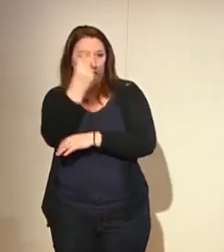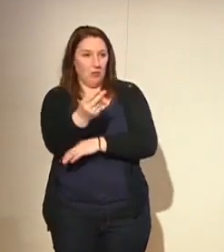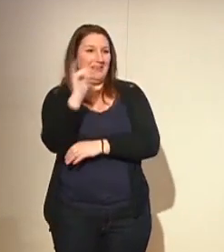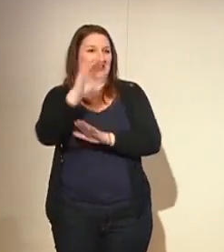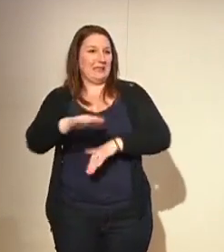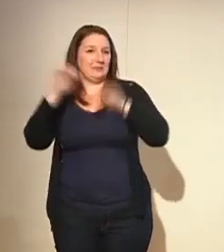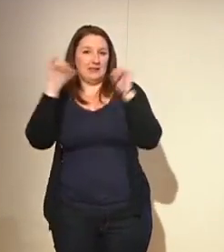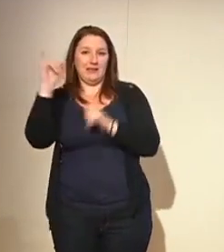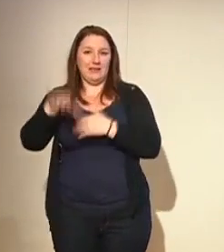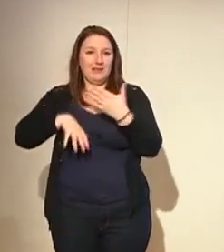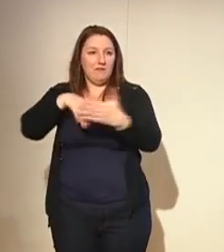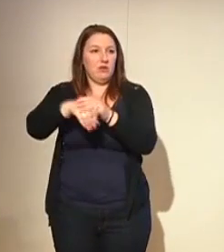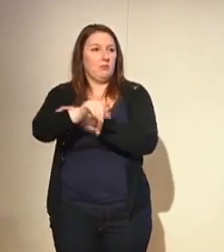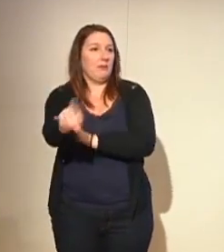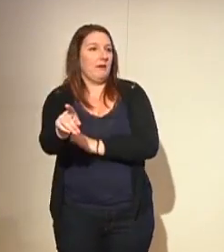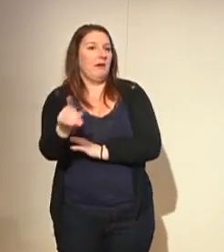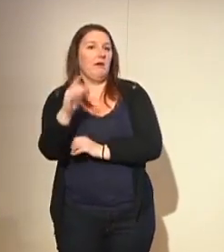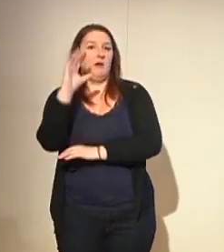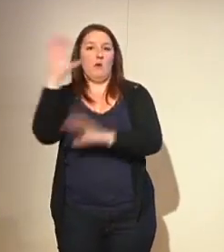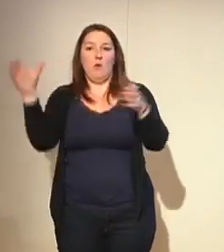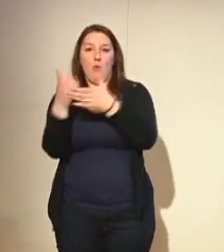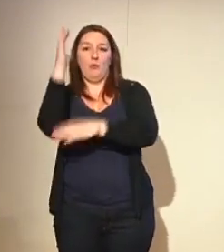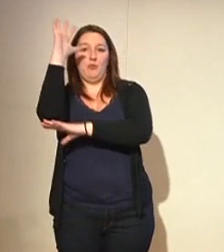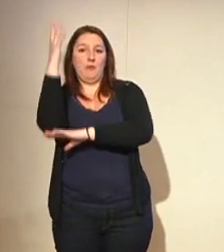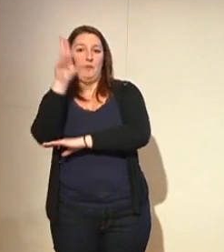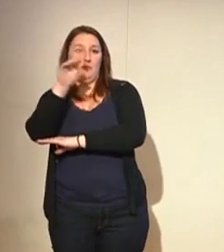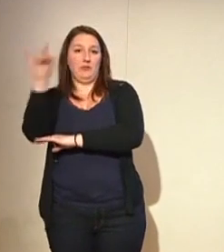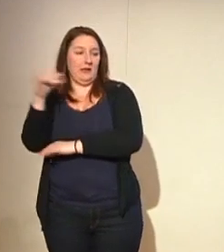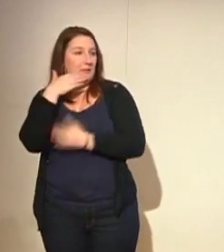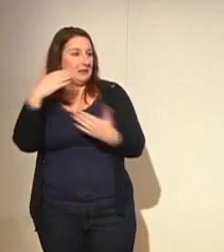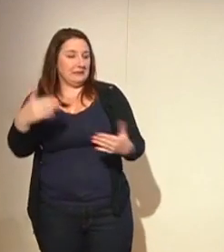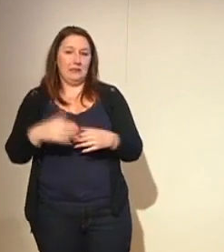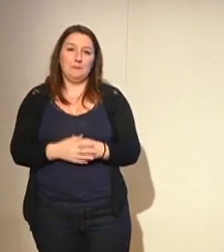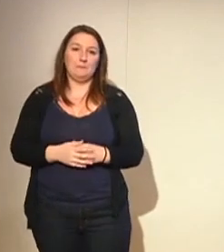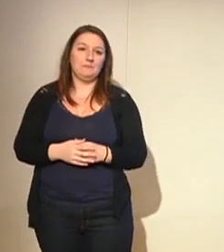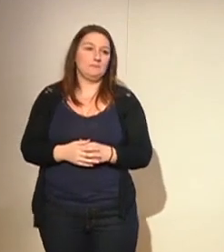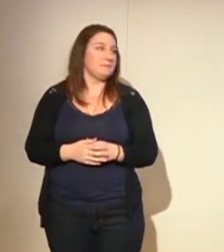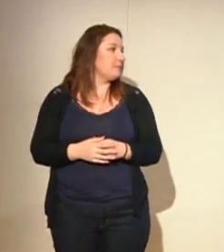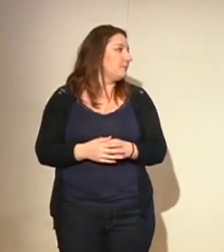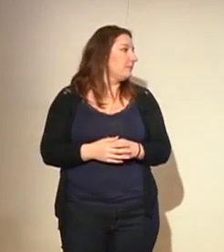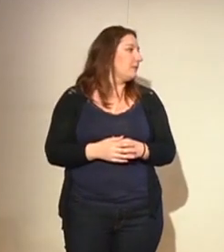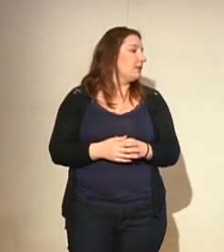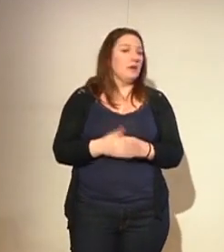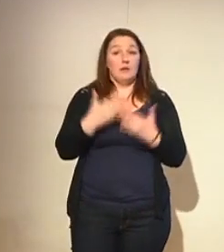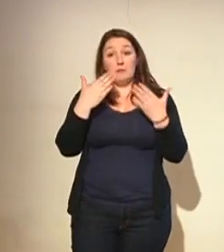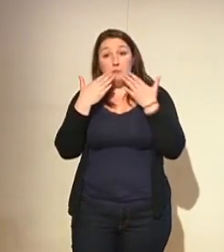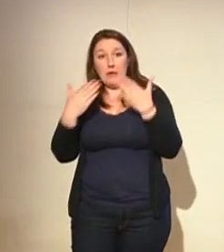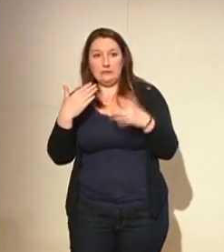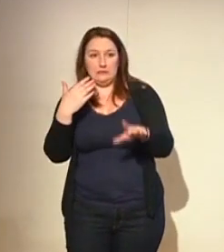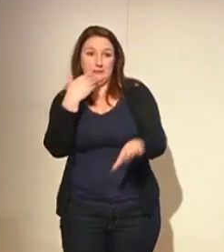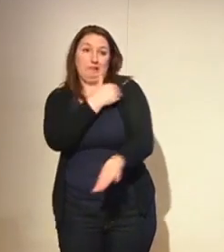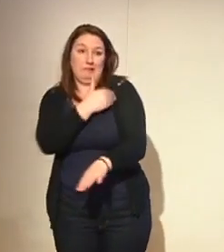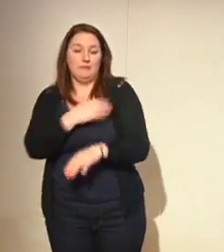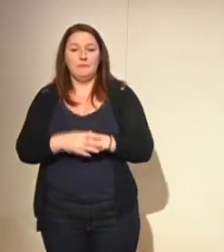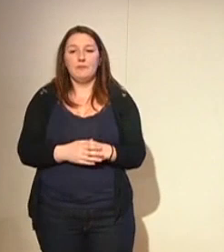s'abstient qui prend pas part au vote le groupeudi merci pour cette vigilance la